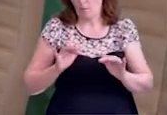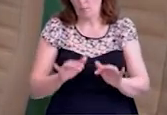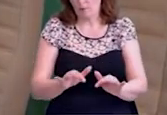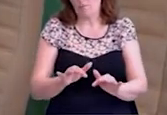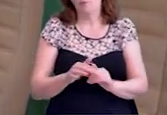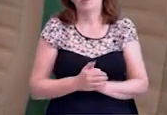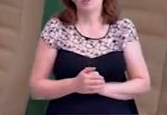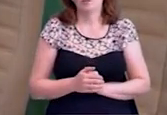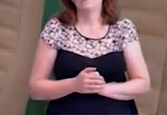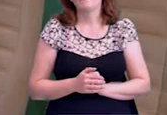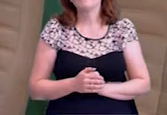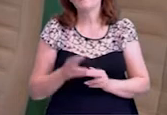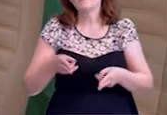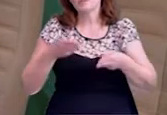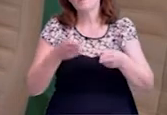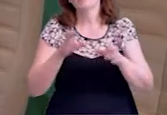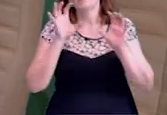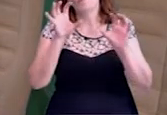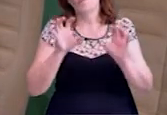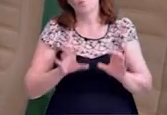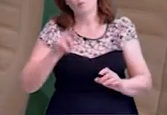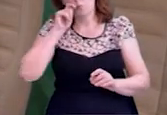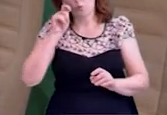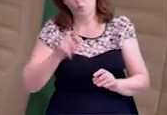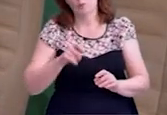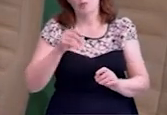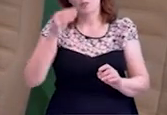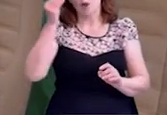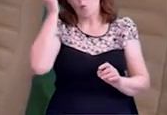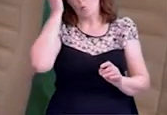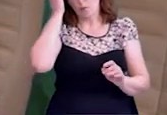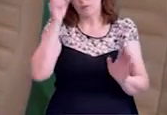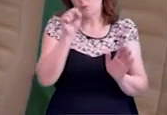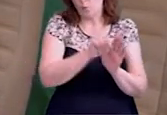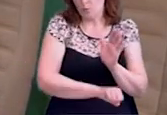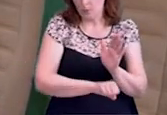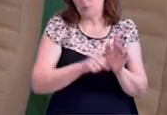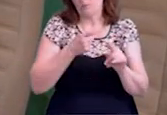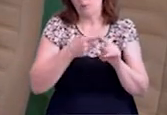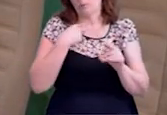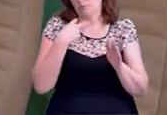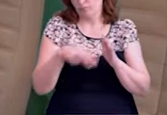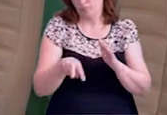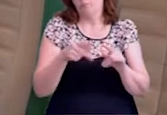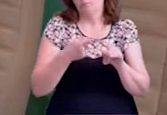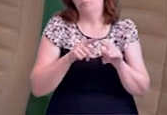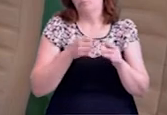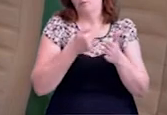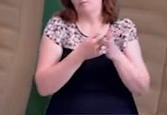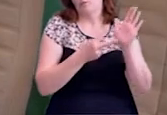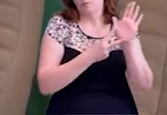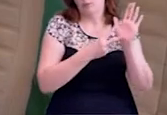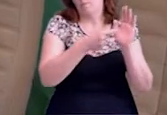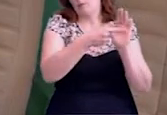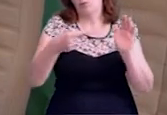статті 115 Кримінального кодексу України – це умисне вбивство, що карається позбавленням волі на строк від 7